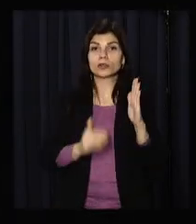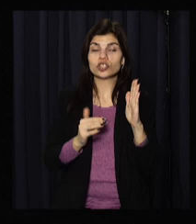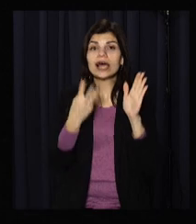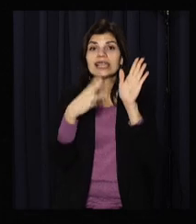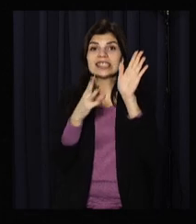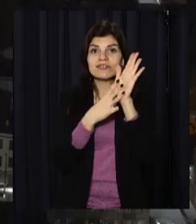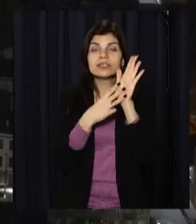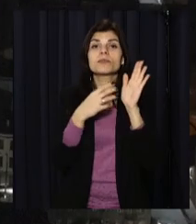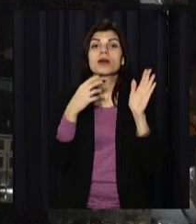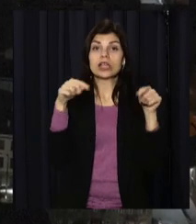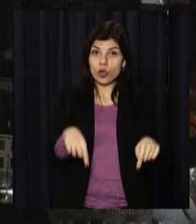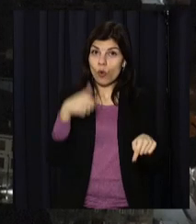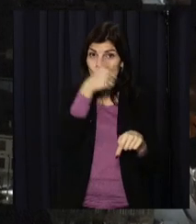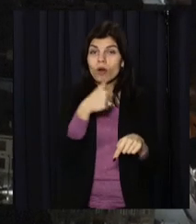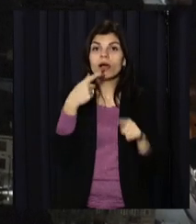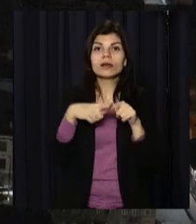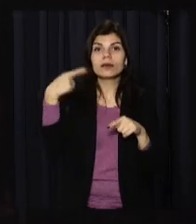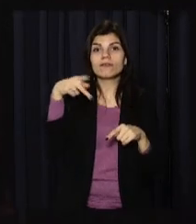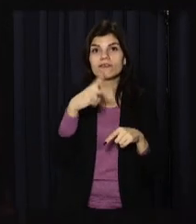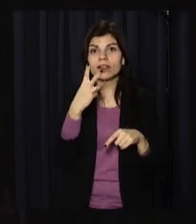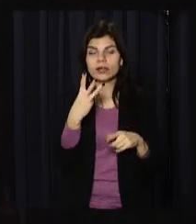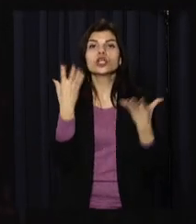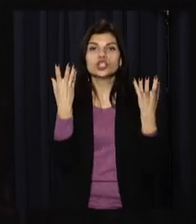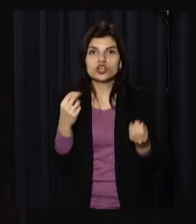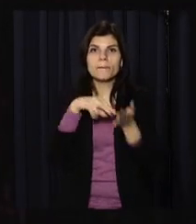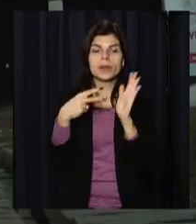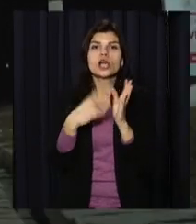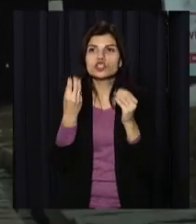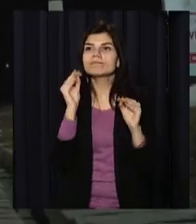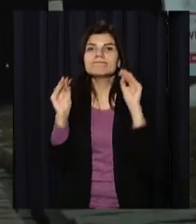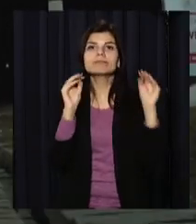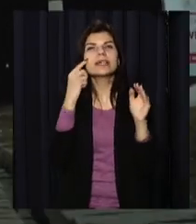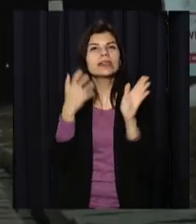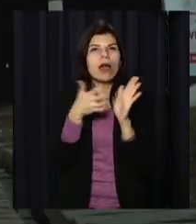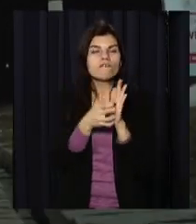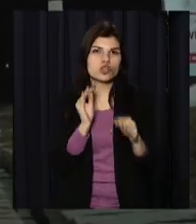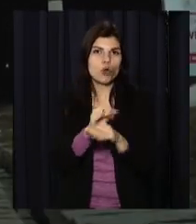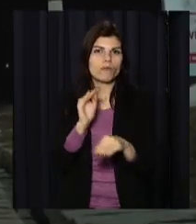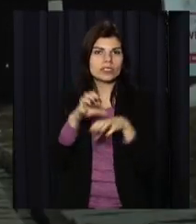рік, решта на 2023. Ірина Акімова, Альона Вєтрова, Максим Алещенко, Open News, телеканал «Відкритий».